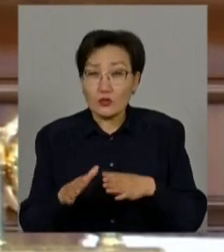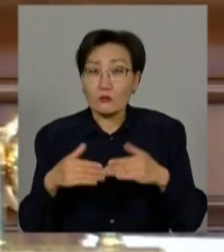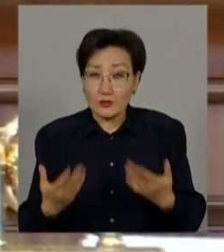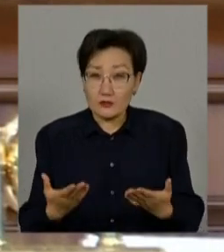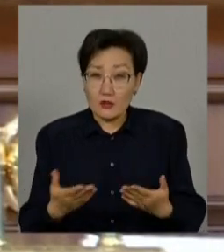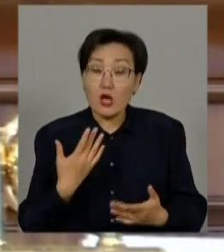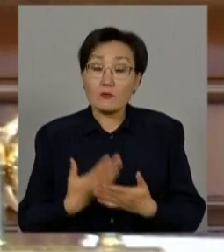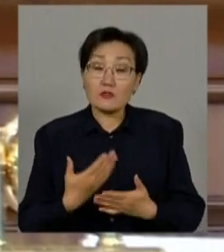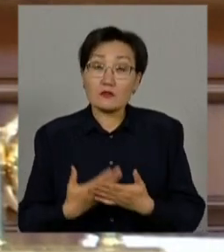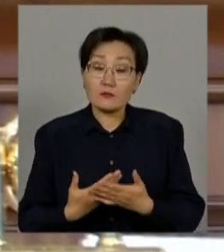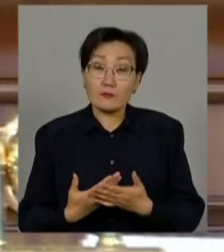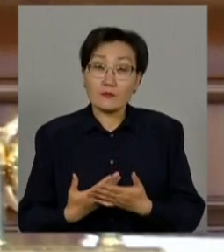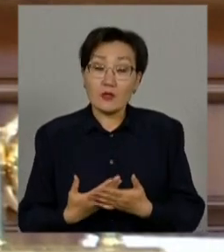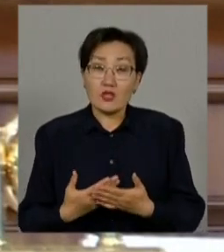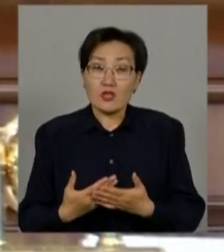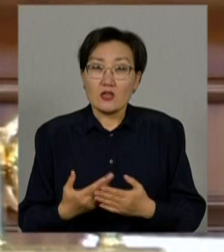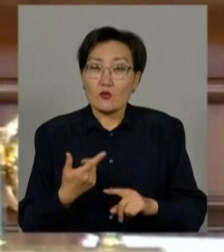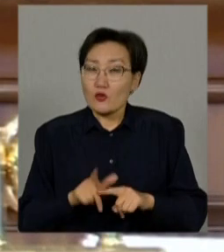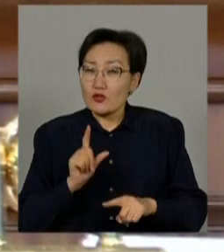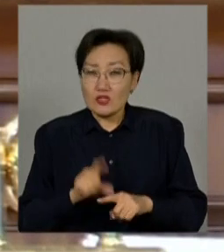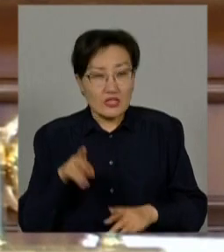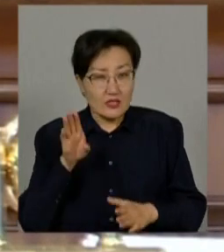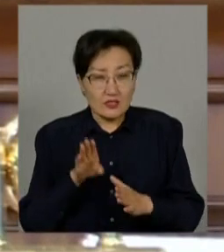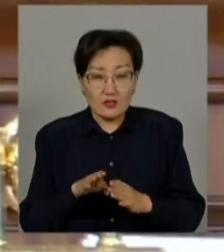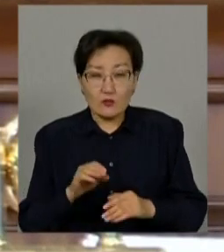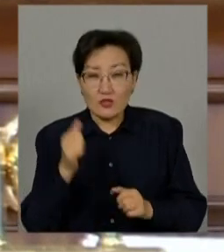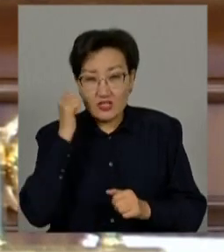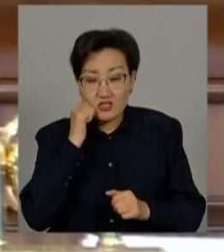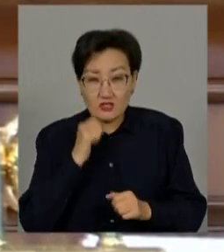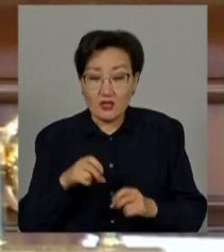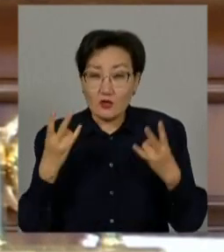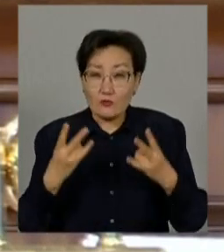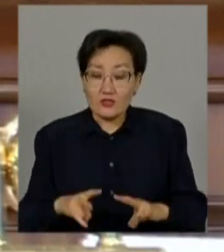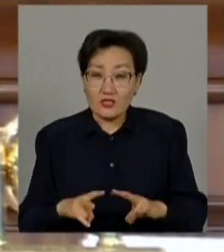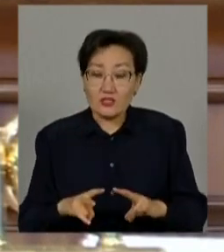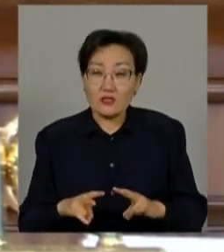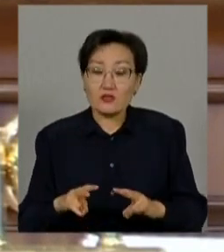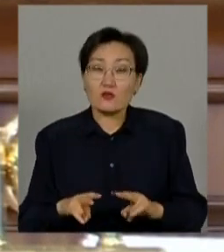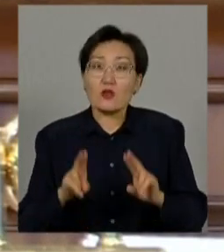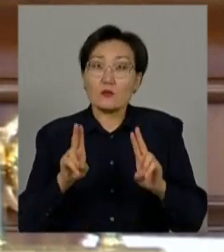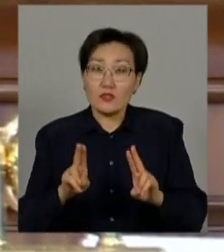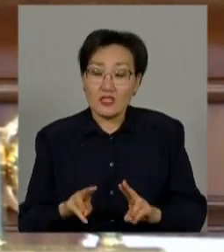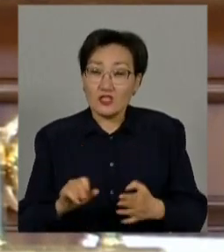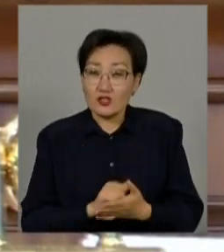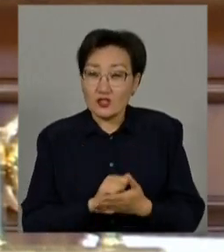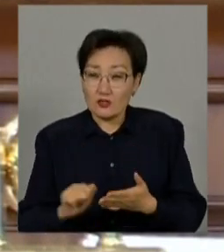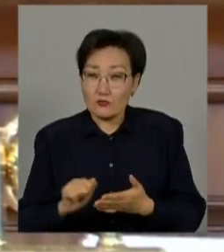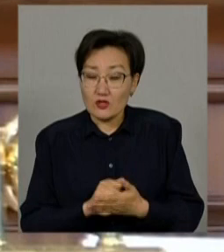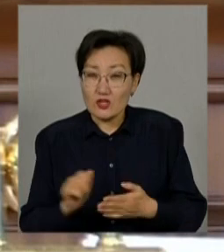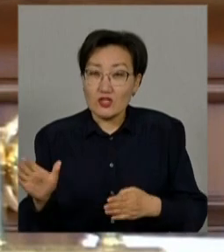жоқ. Мысалы, әбден ескірген қажеті жоқ нормативтік актілерді жою керек